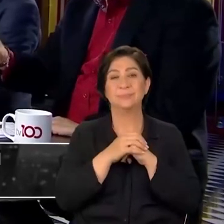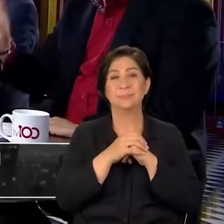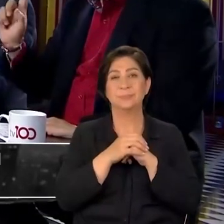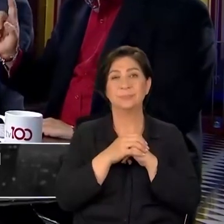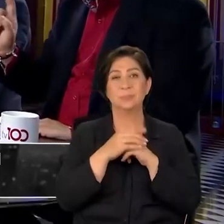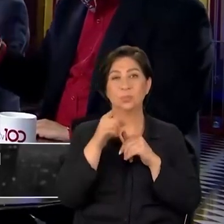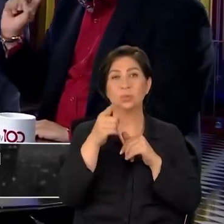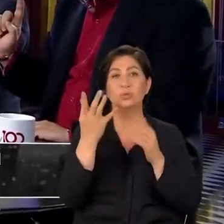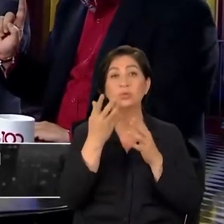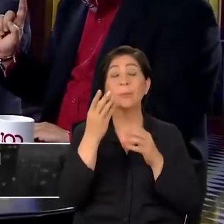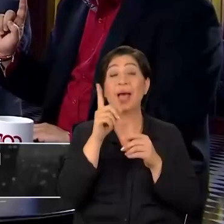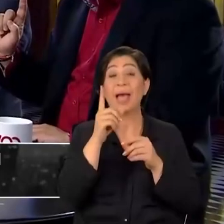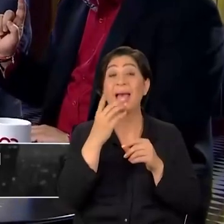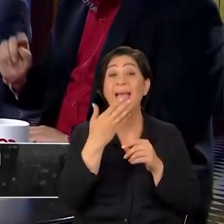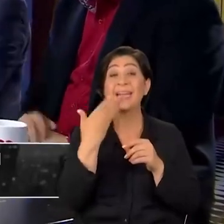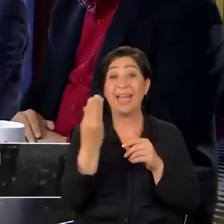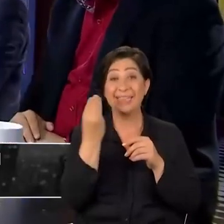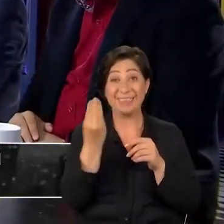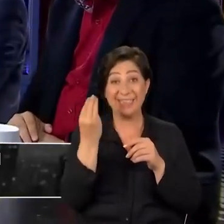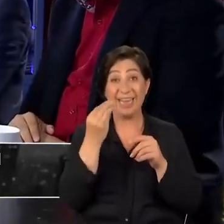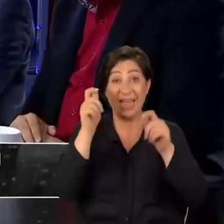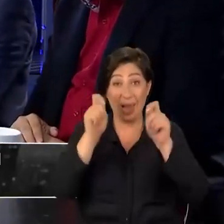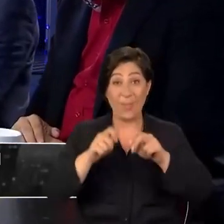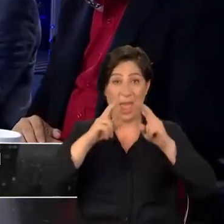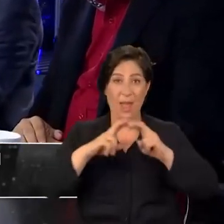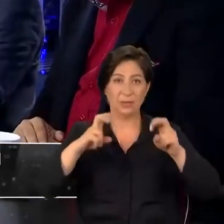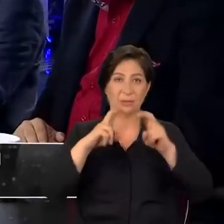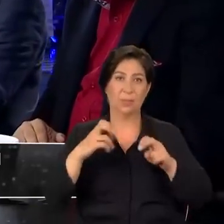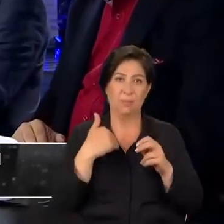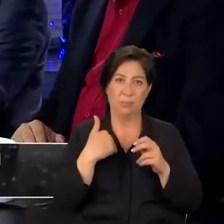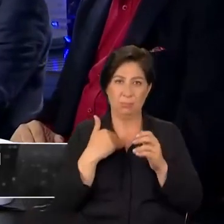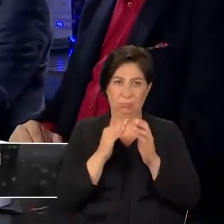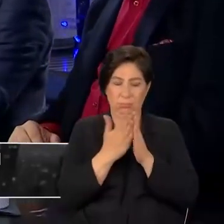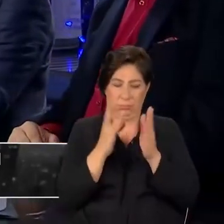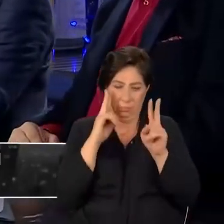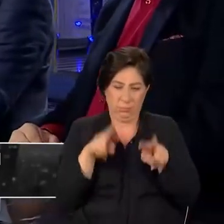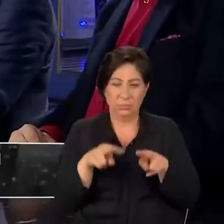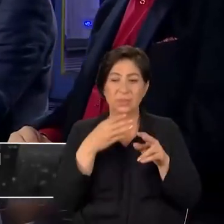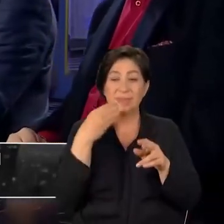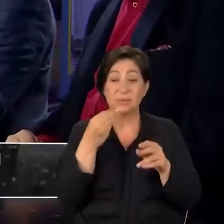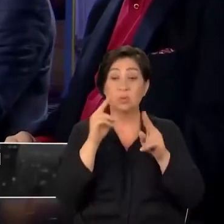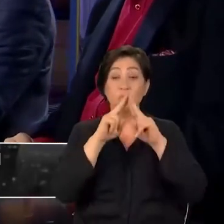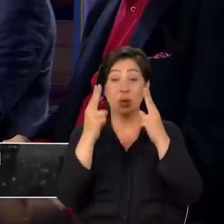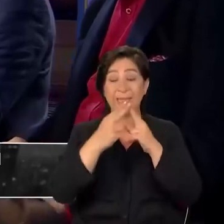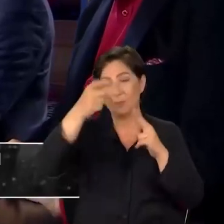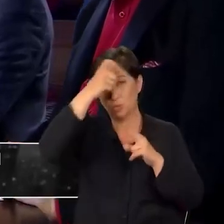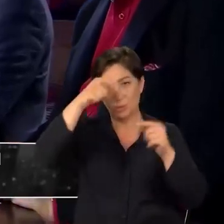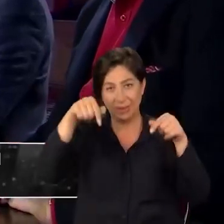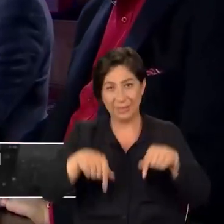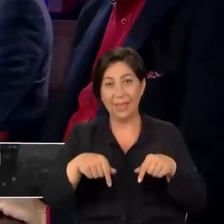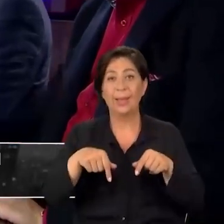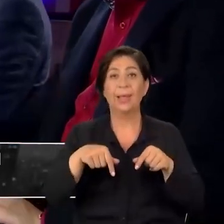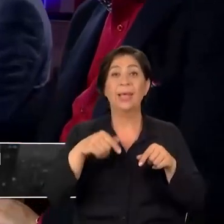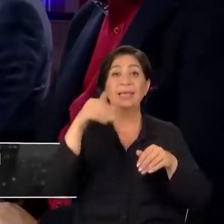genç. Bu da çarpık bir şey tabii, bu arada. Gençlerinse yani yapılan araştırmalar, benim baktığımda kitabı, gençlerinse dünyada